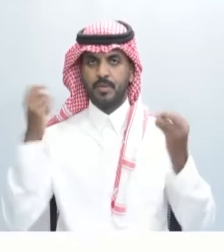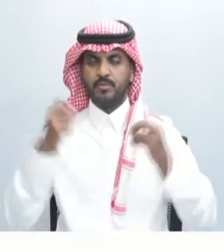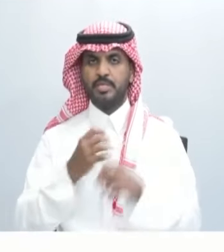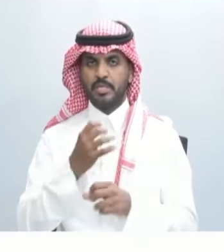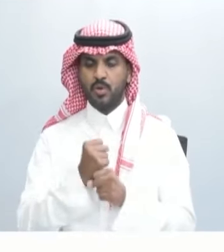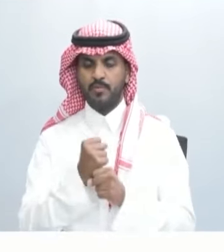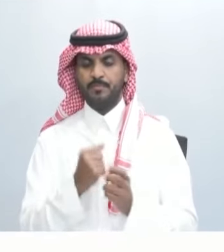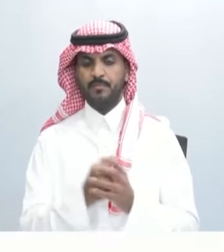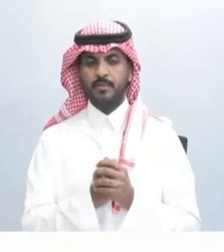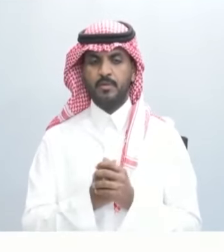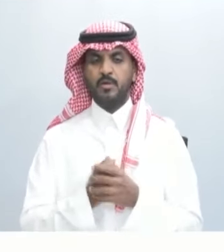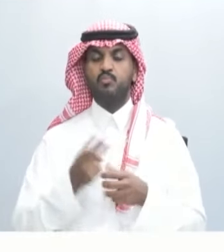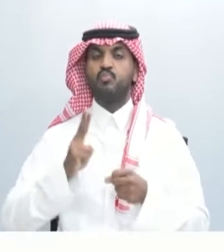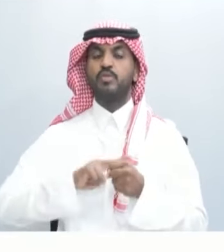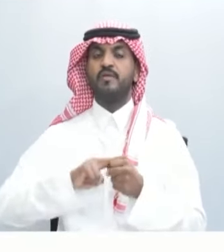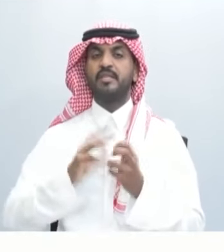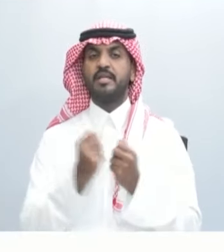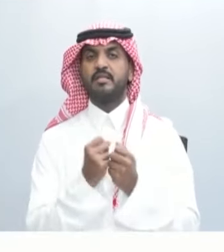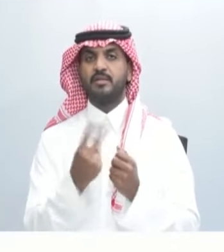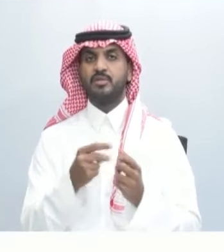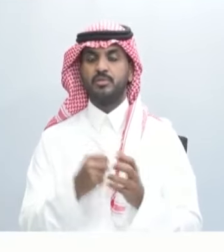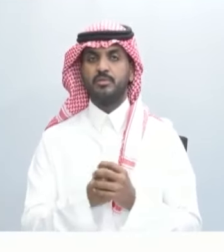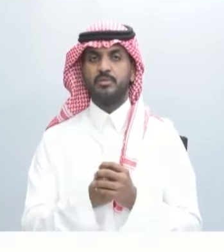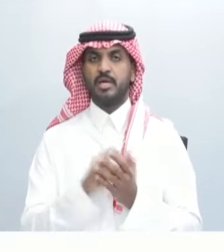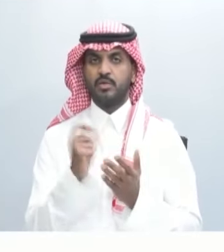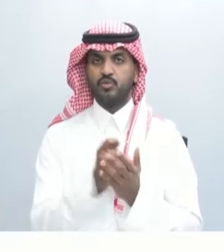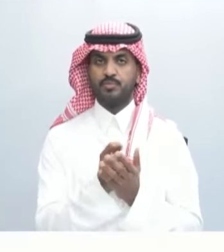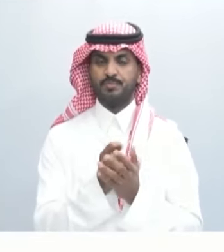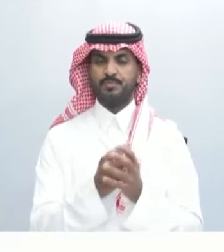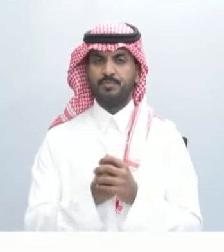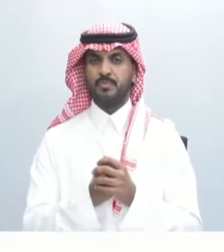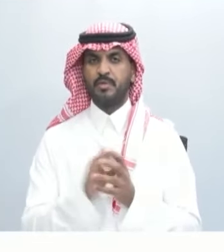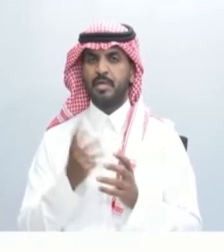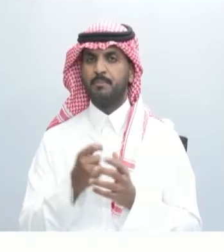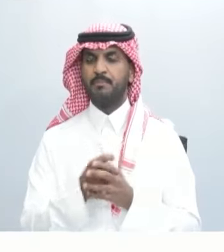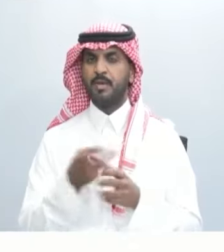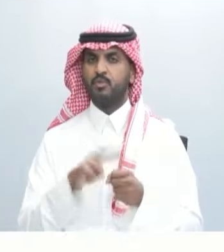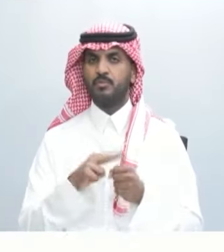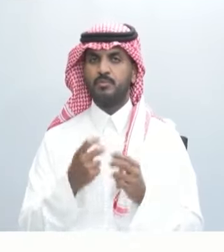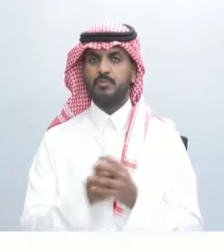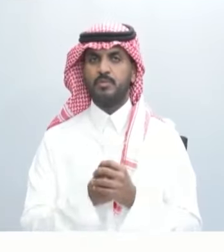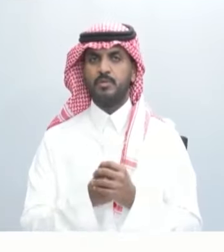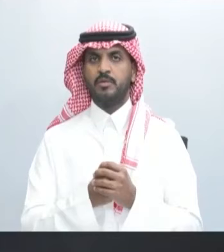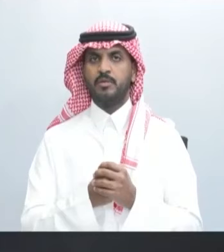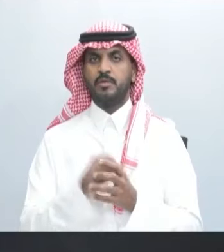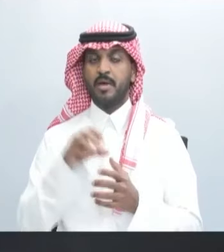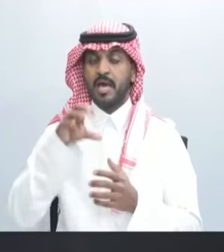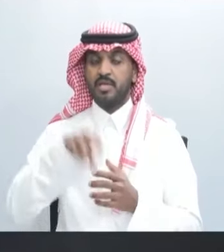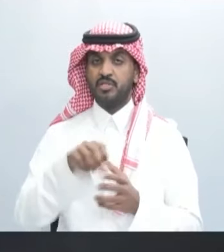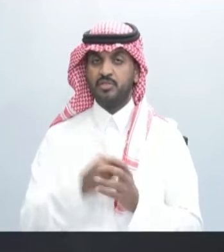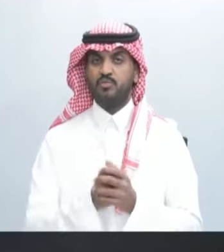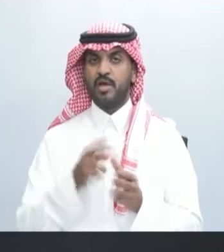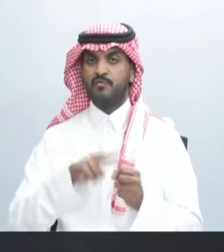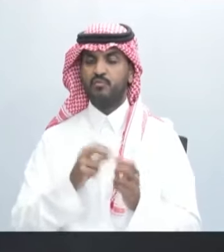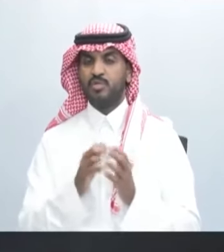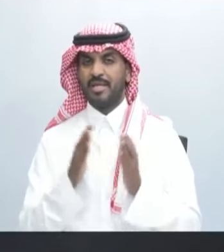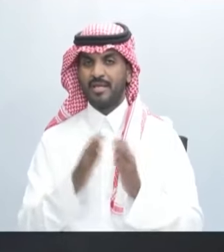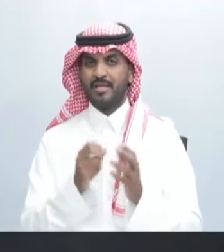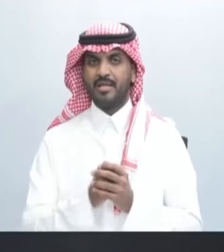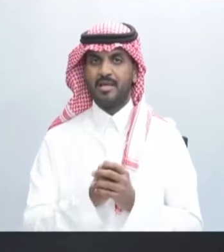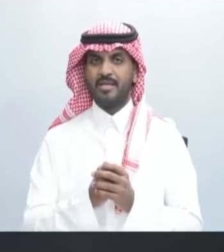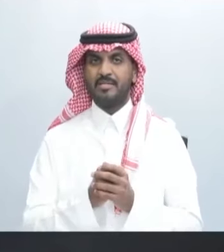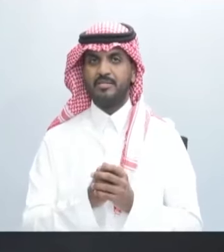نتوقف طيب مضاعفات العدد 12 ساكتبها بس كم اكتب مضاعف عندما اجد المضاعف المشترك الاصغر